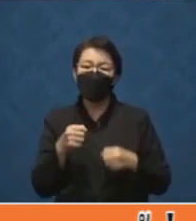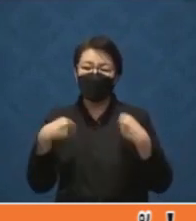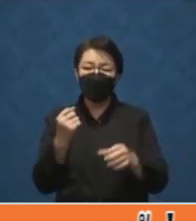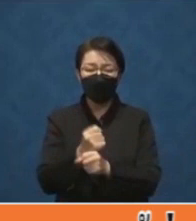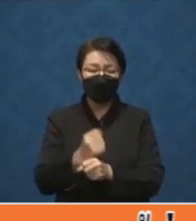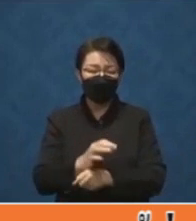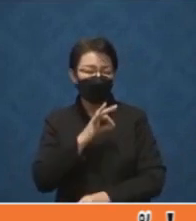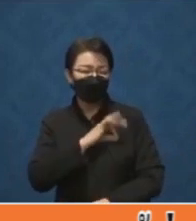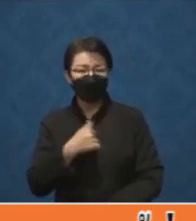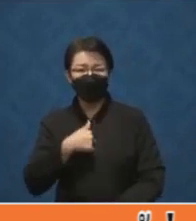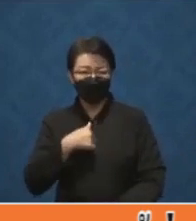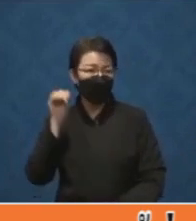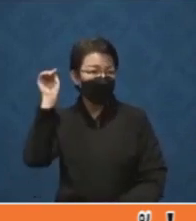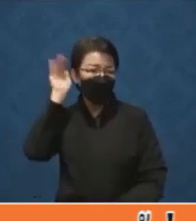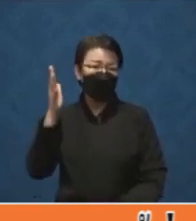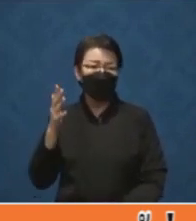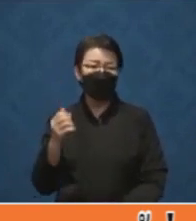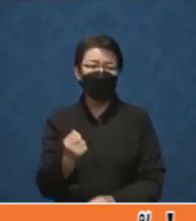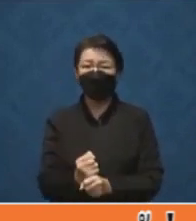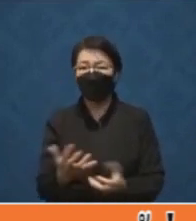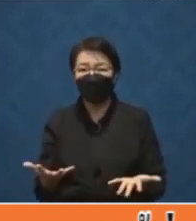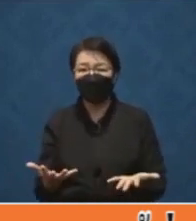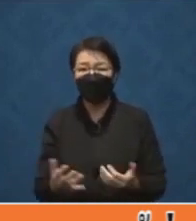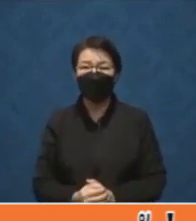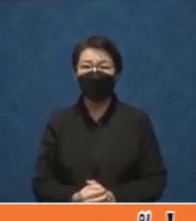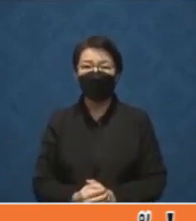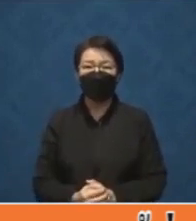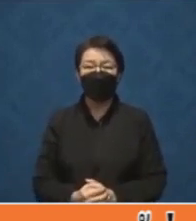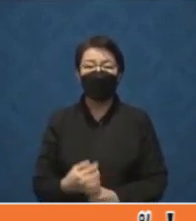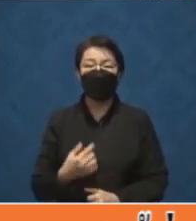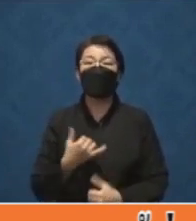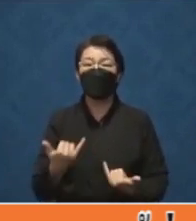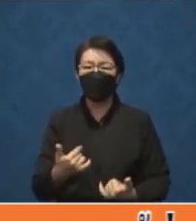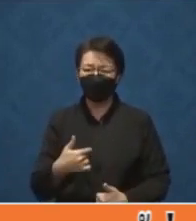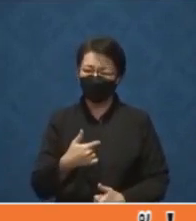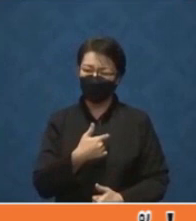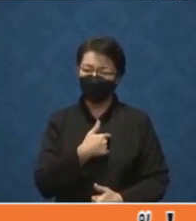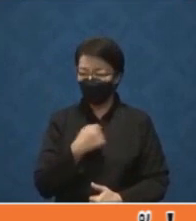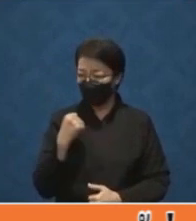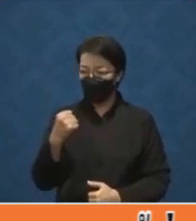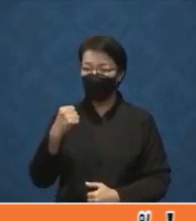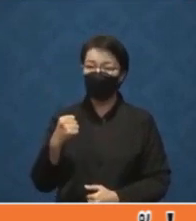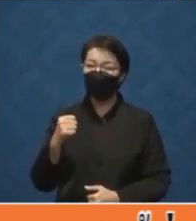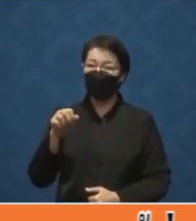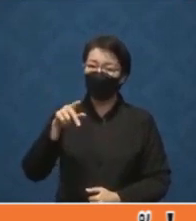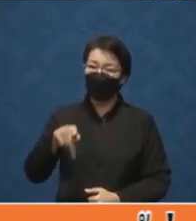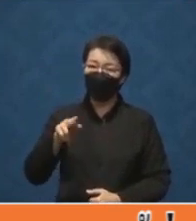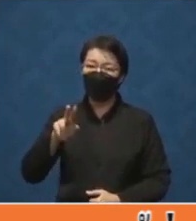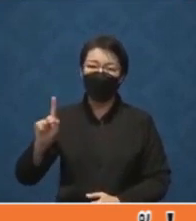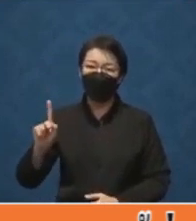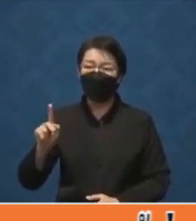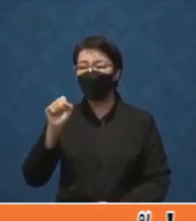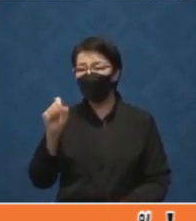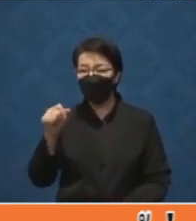ถึงกับหมดความมั่นใจในการทำงานเลยเหรอครับและเพราะได้ความมั่นใจจากพรก.ฉุกเฉินมาใช่ไหม